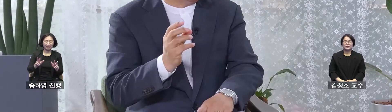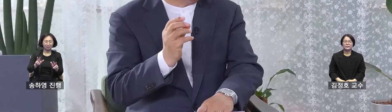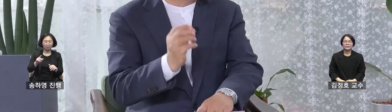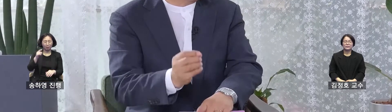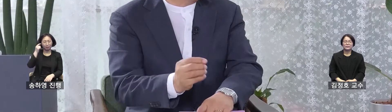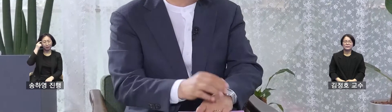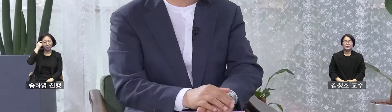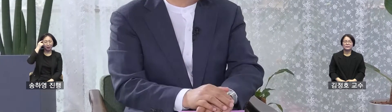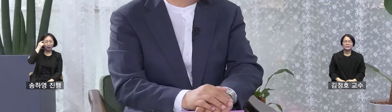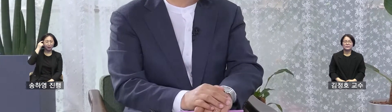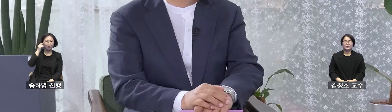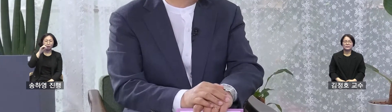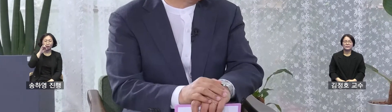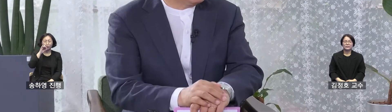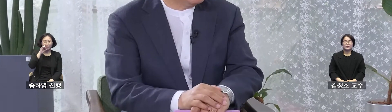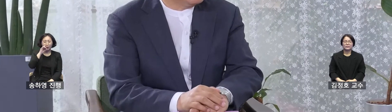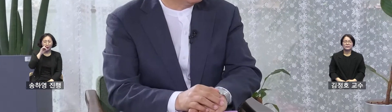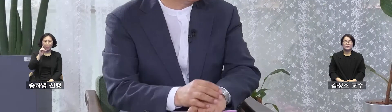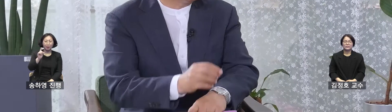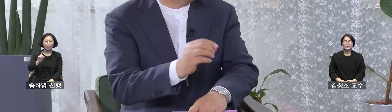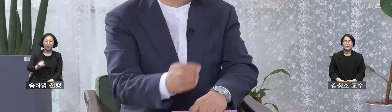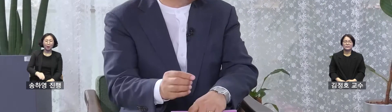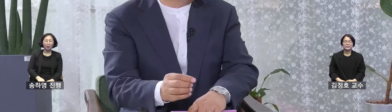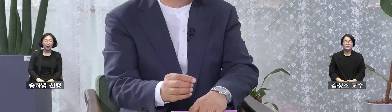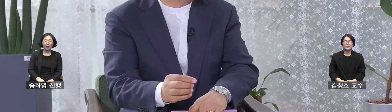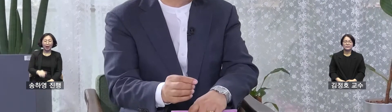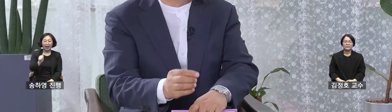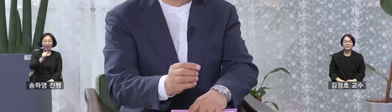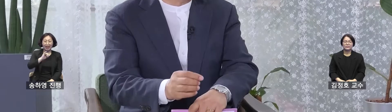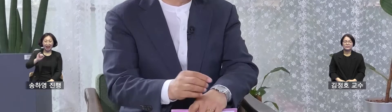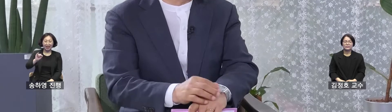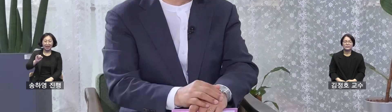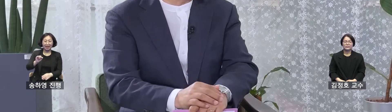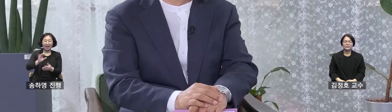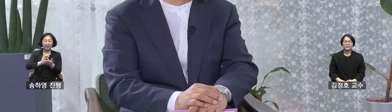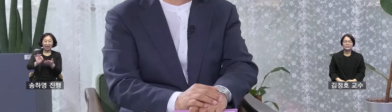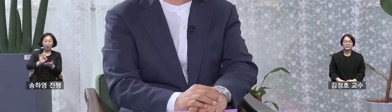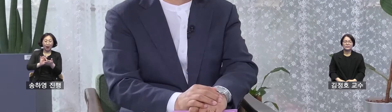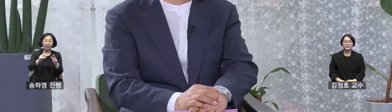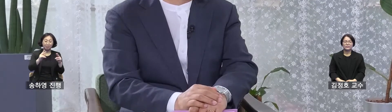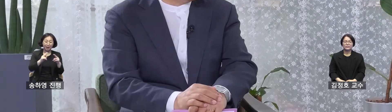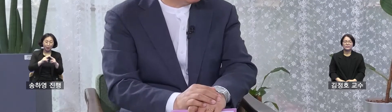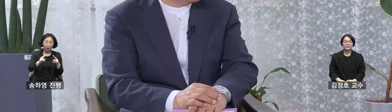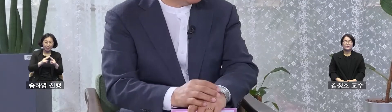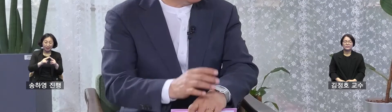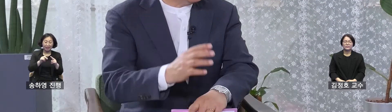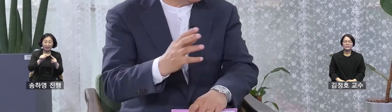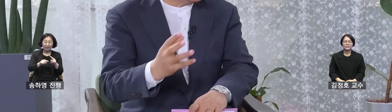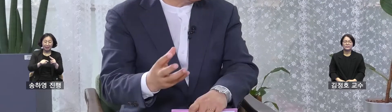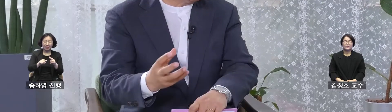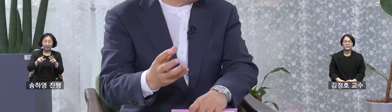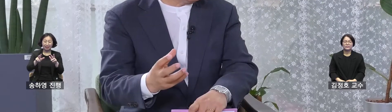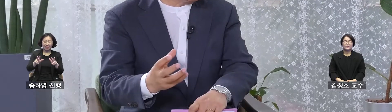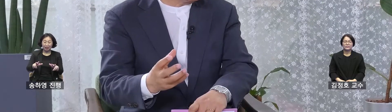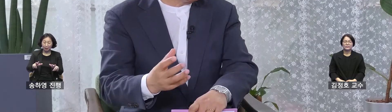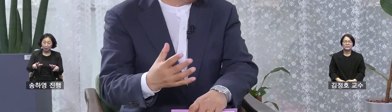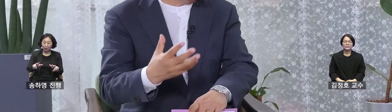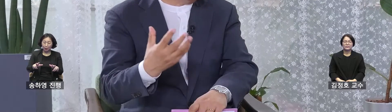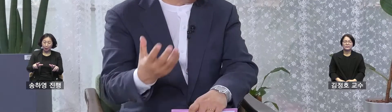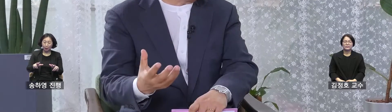네. 인공지능에 네. 쓰이는 네. 반도체는 네. 지금도 여전히